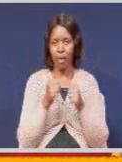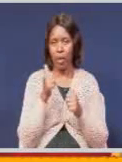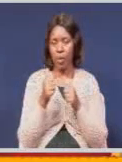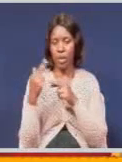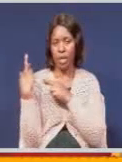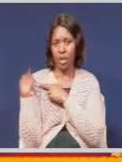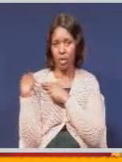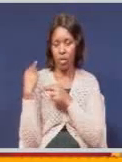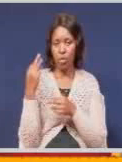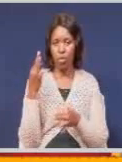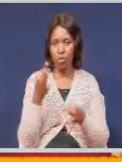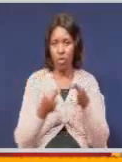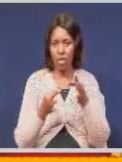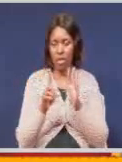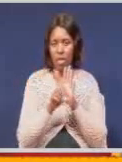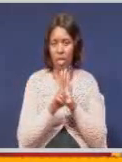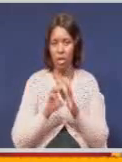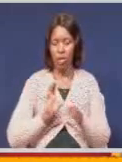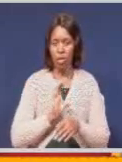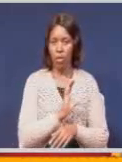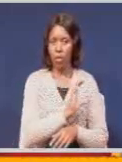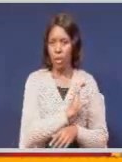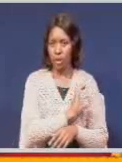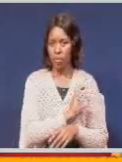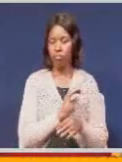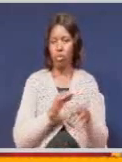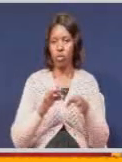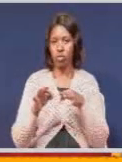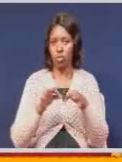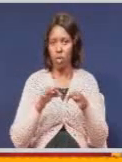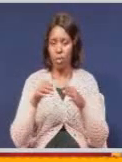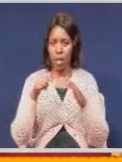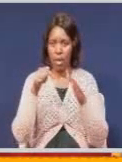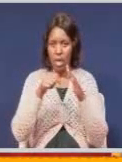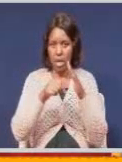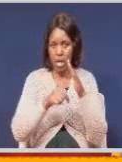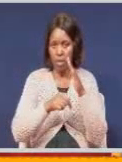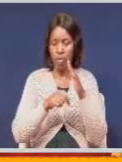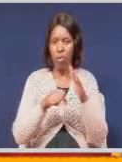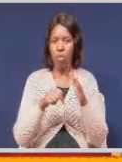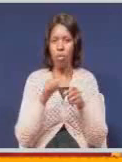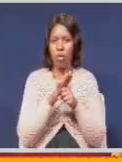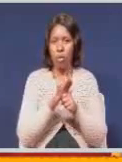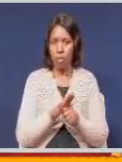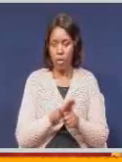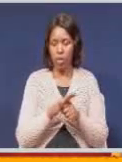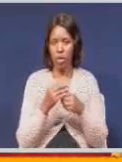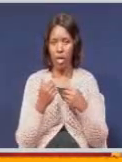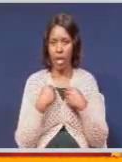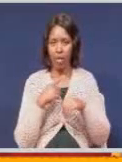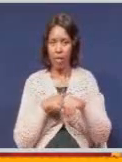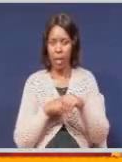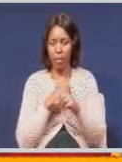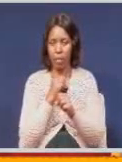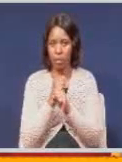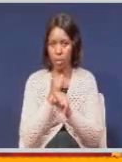Kyoto New Justice and Legal Affairs Committee kenda kutariria na njire ndene kiriro kiawe kiri uritibwa ya buwanguge. Bubu